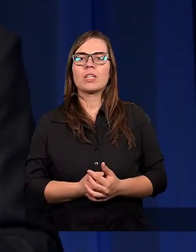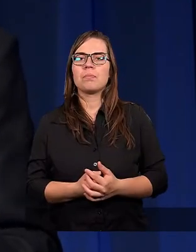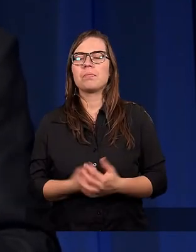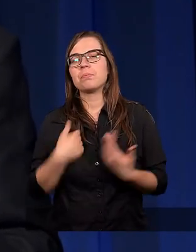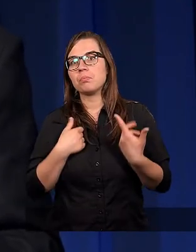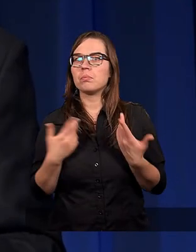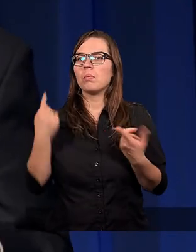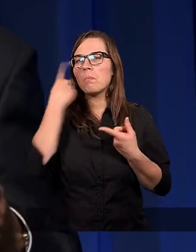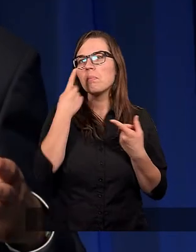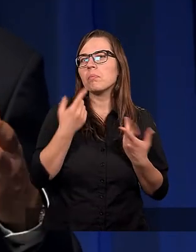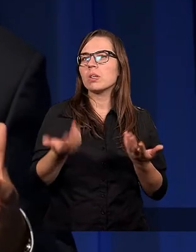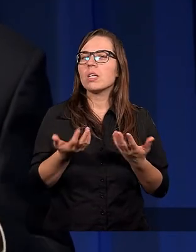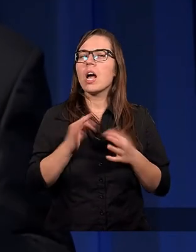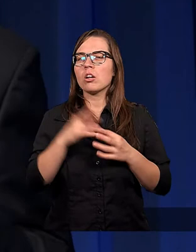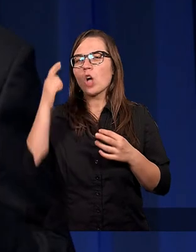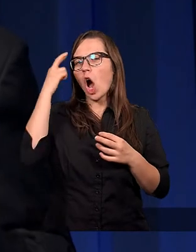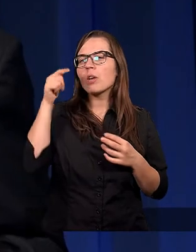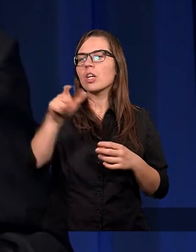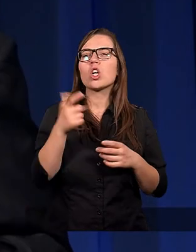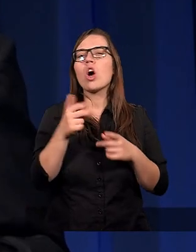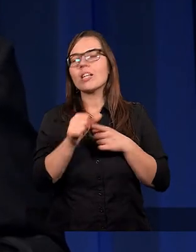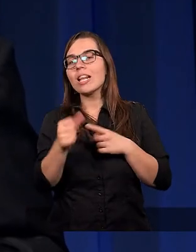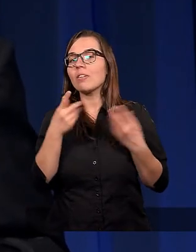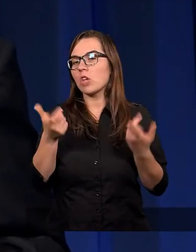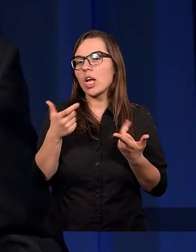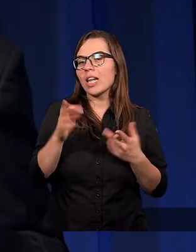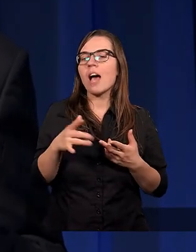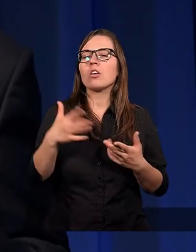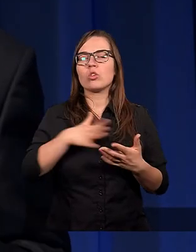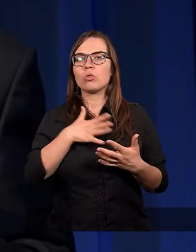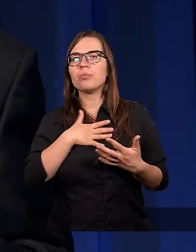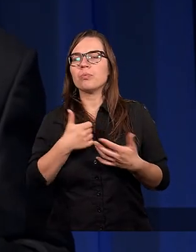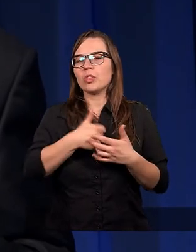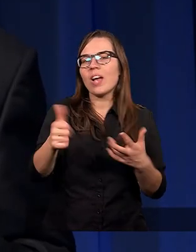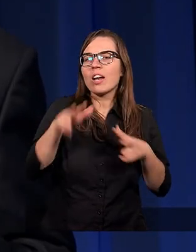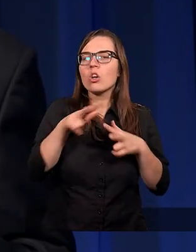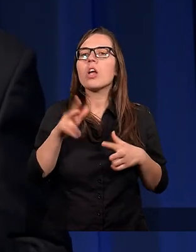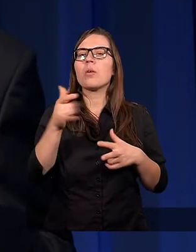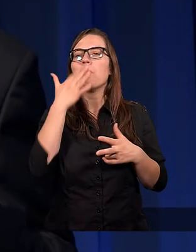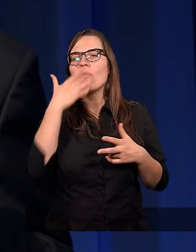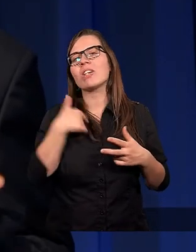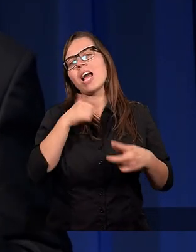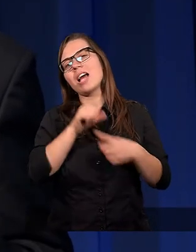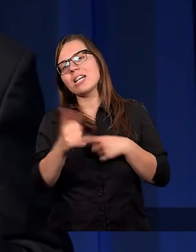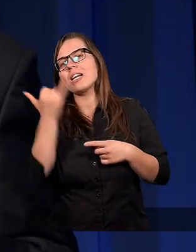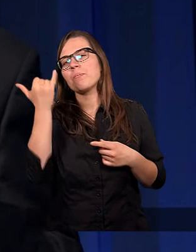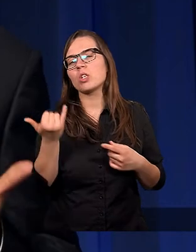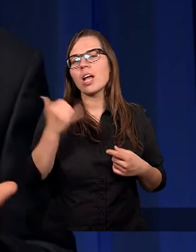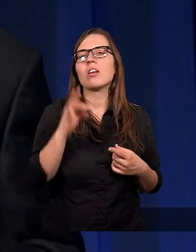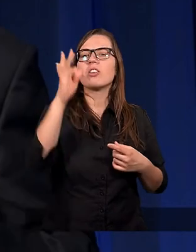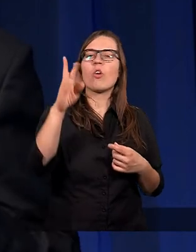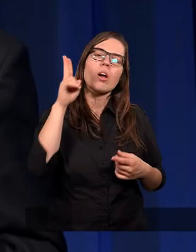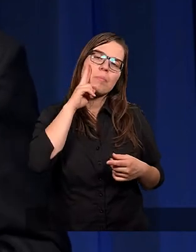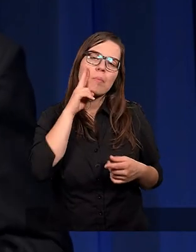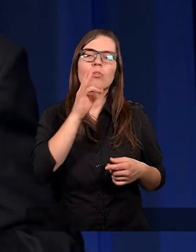No, niektórzy ludzie, zanim jeszcze zrozumieli, że są dziećmi Bożymi, czuli się świetnie w rodzinach, w których mówili, ja jestem dzieckiem swojej